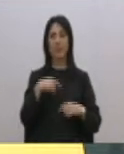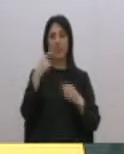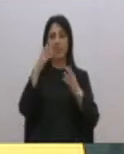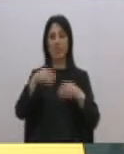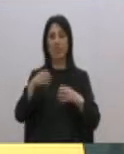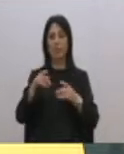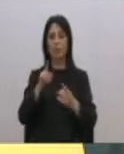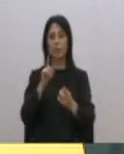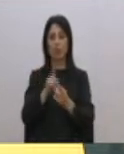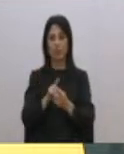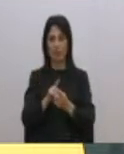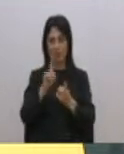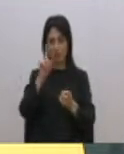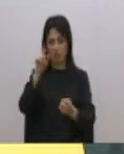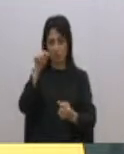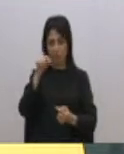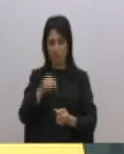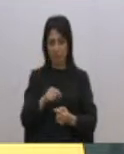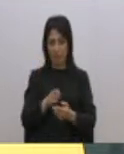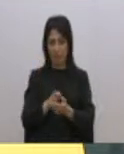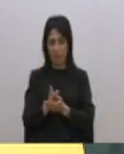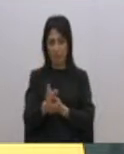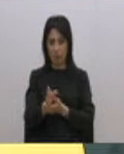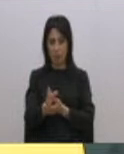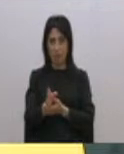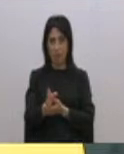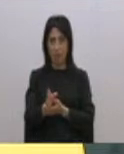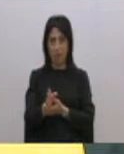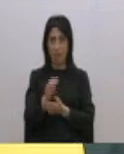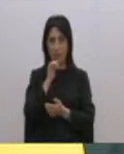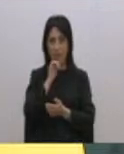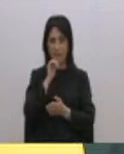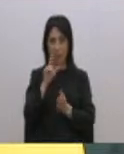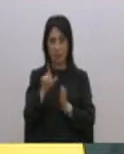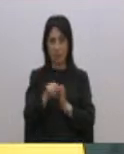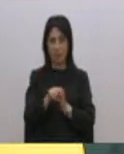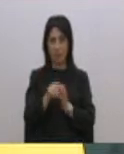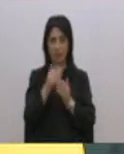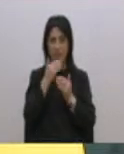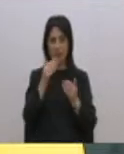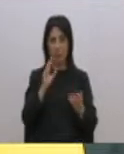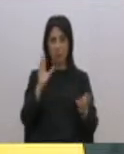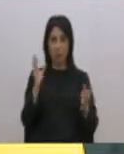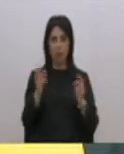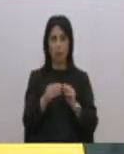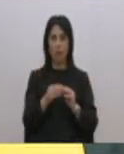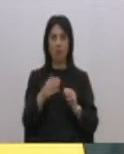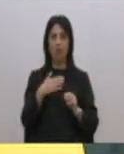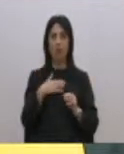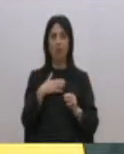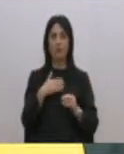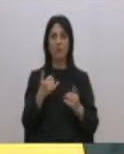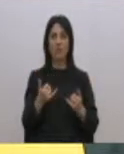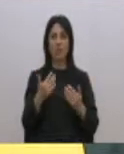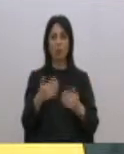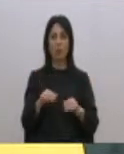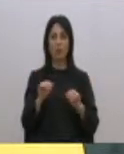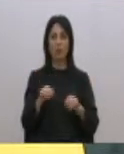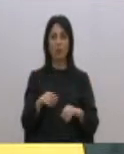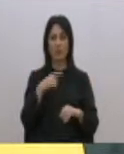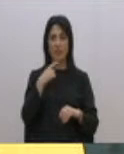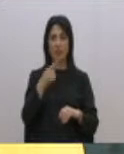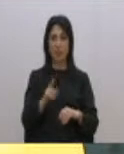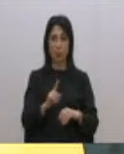ინდივიდუალური შეხვედრები შესაბამისი სფეროს ექსპერტებთან და საბოლოო ჯამში ჩვენ დღეს უკვე შეგვიძლია ვთქვა,